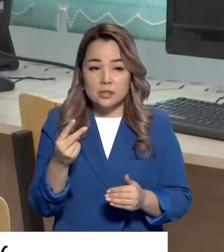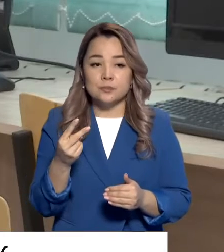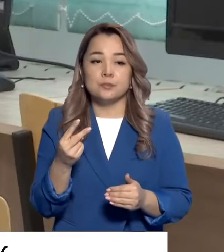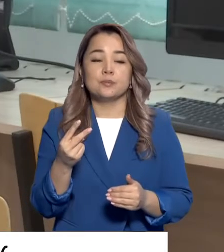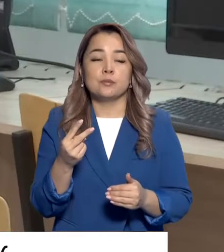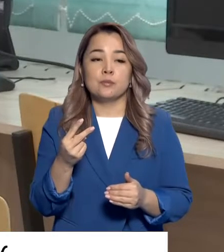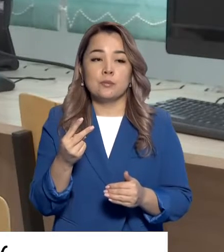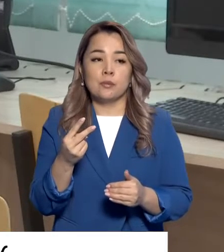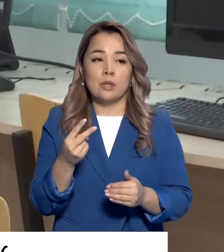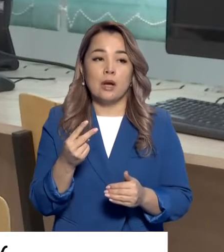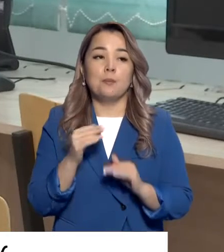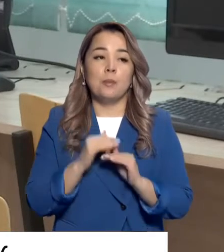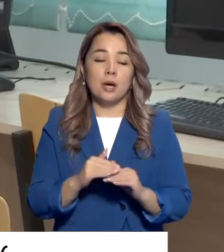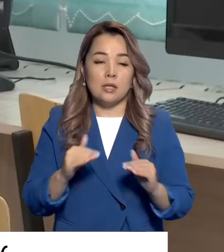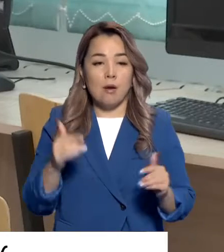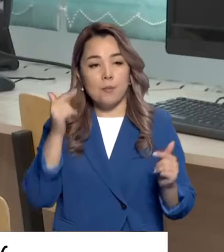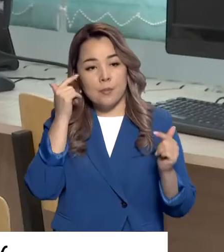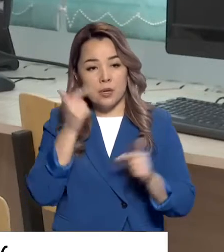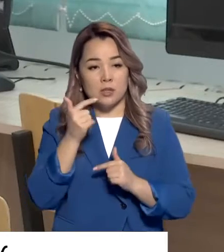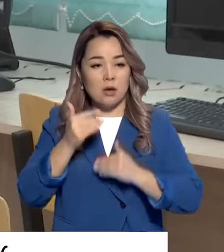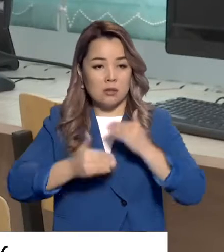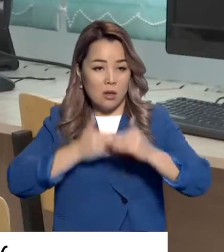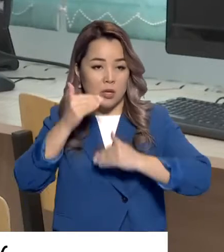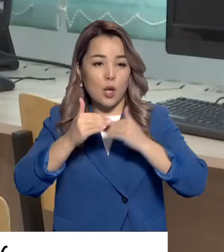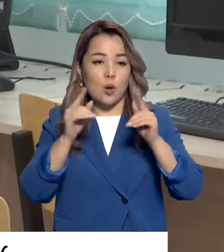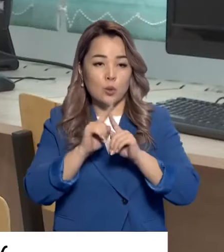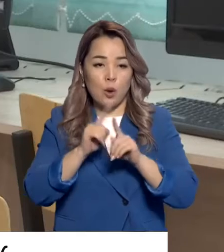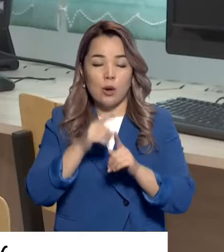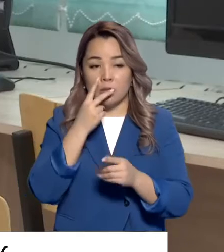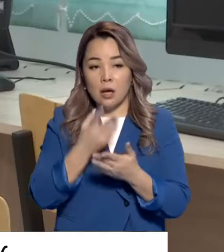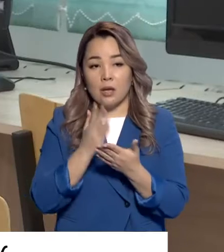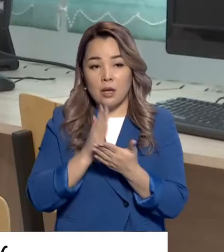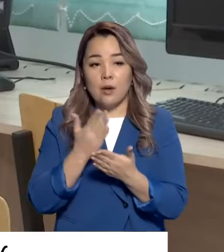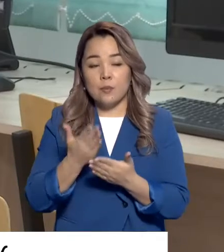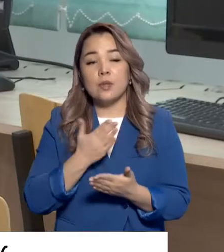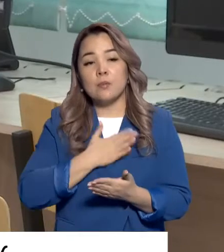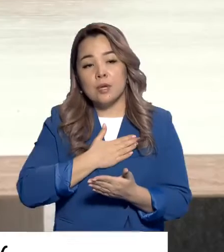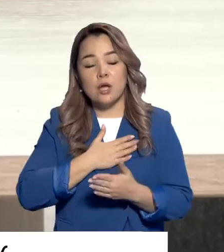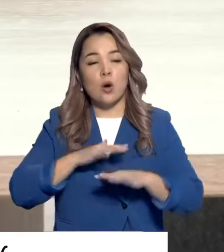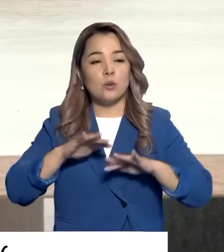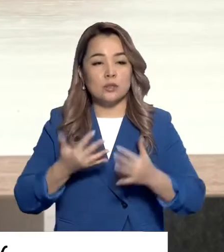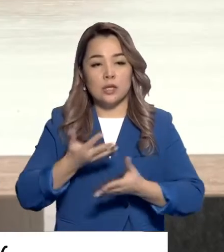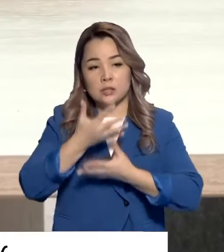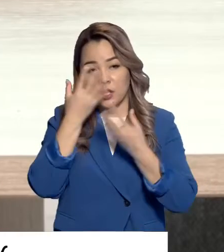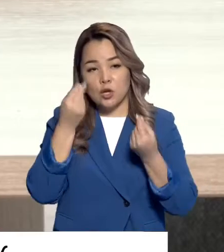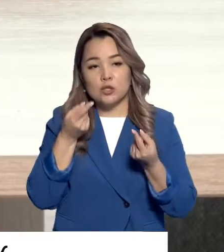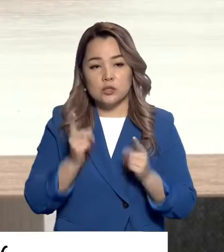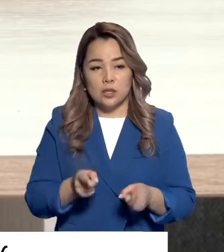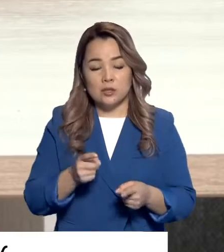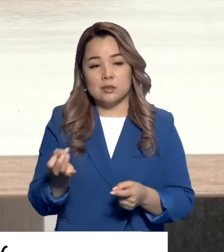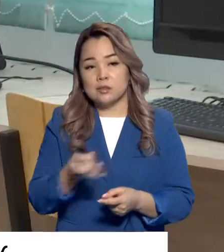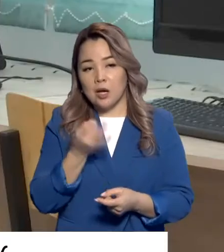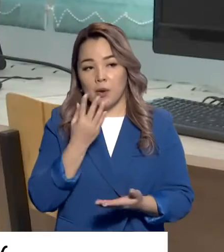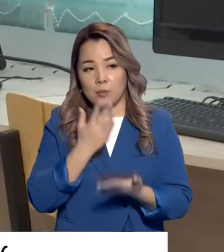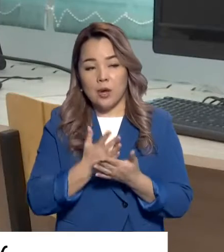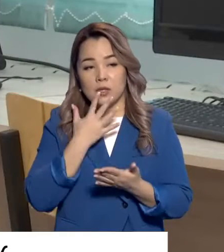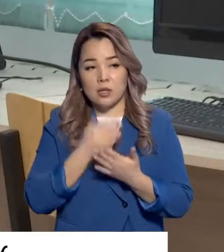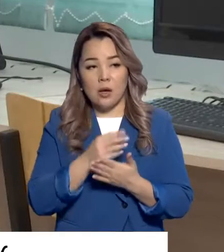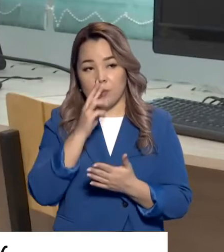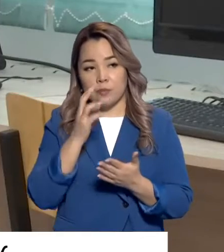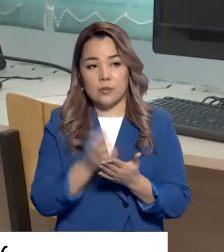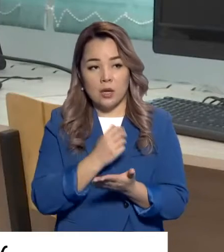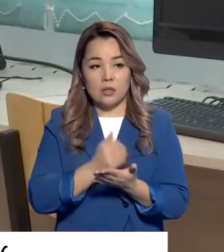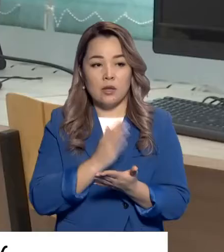біздерге баланың жаңа білім білуі жағы сондай жағына келгенде, біздер тіпті шаршағанымызды расында да ұмытып кетеміз. Жалақымыз жақсы,